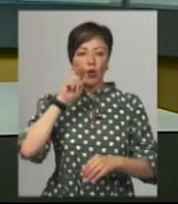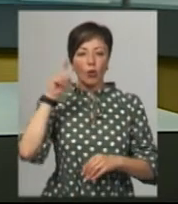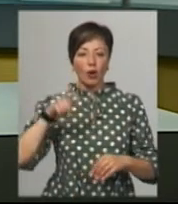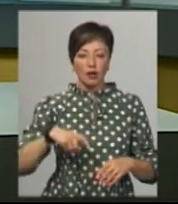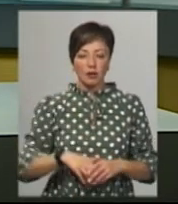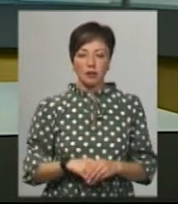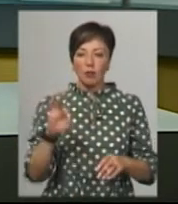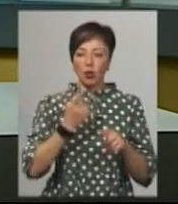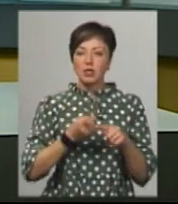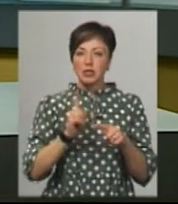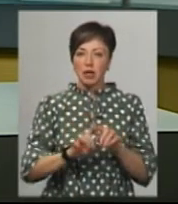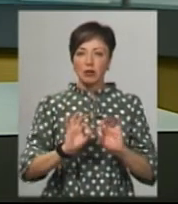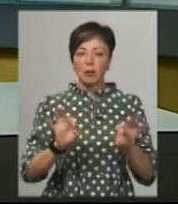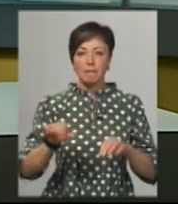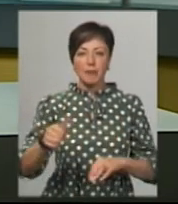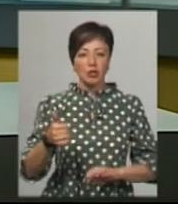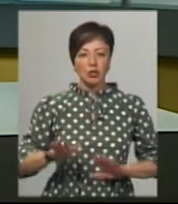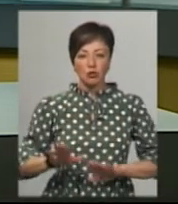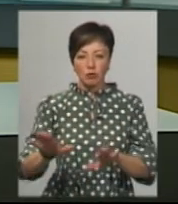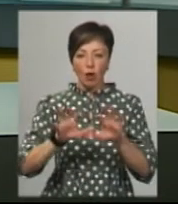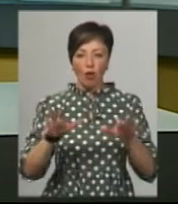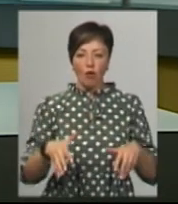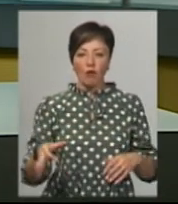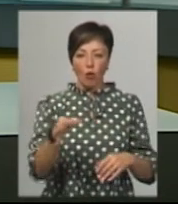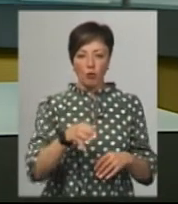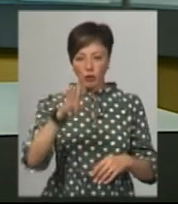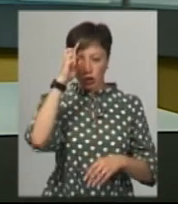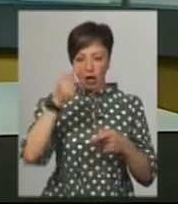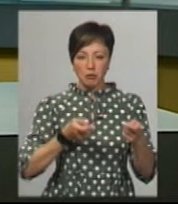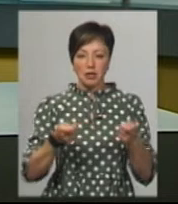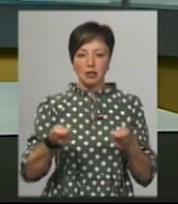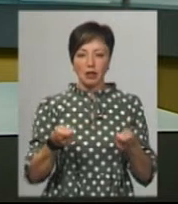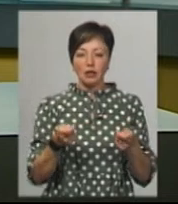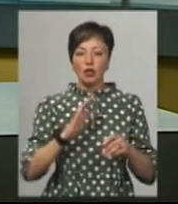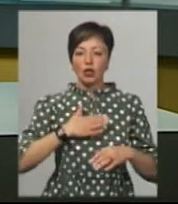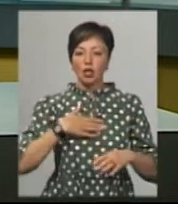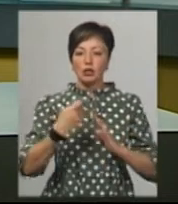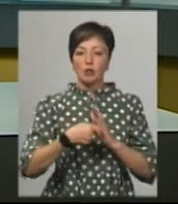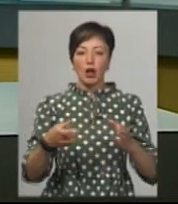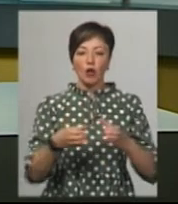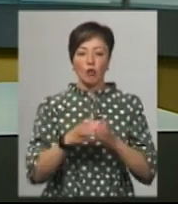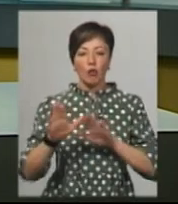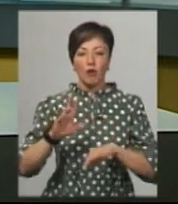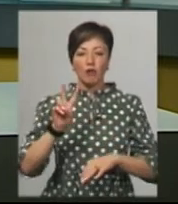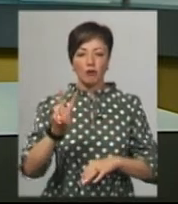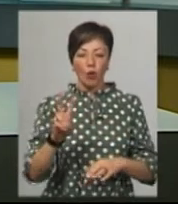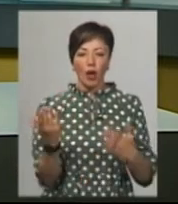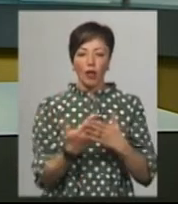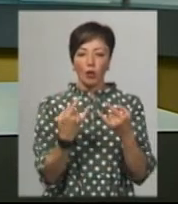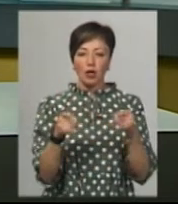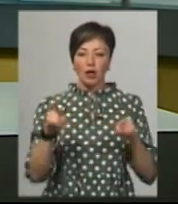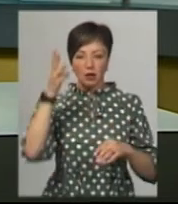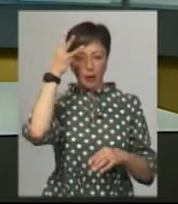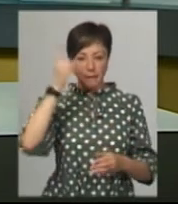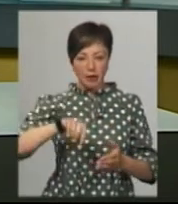України. Про це Суспільному сказав перший заступник голови Хмельницької ОДА Роман Примуш. Наша знімальна група побувала у 2 кінотеатрах